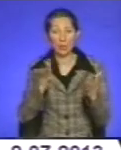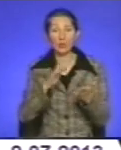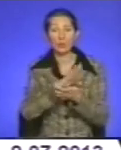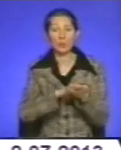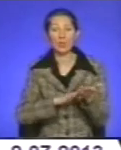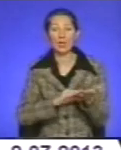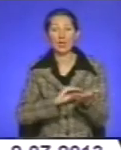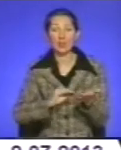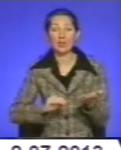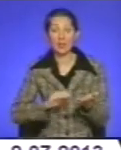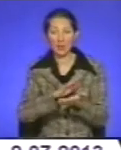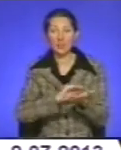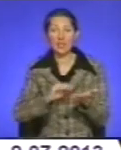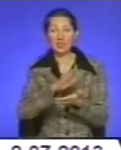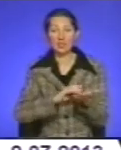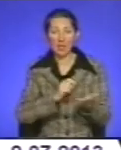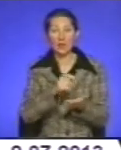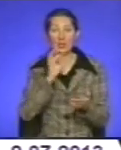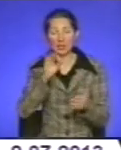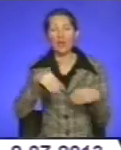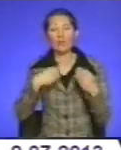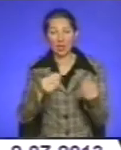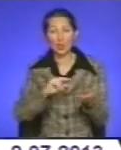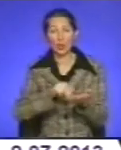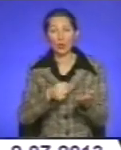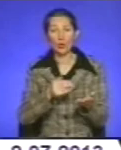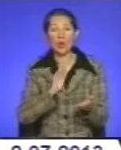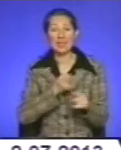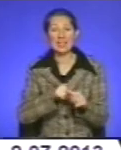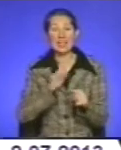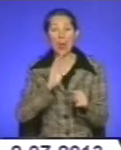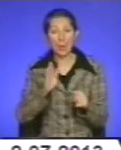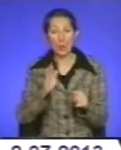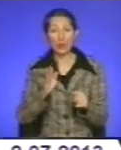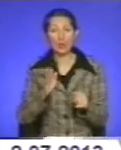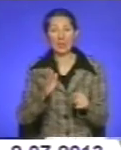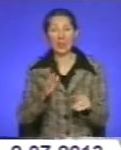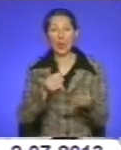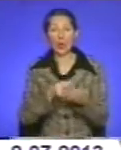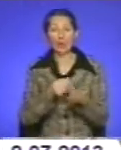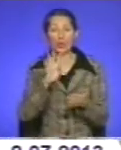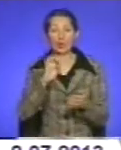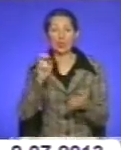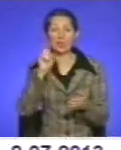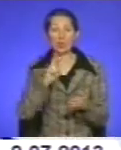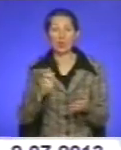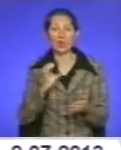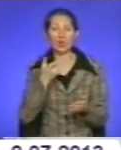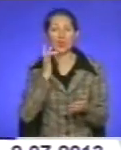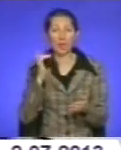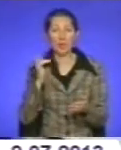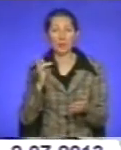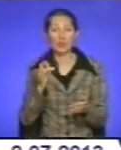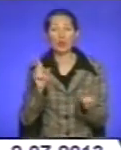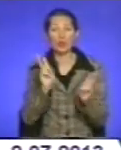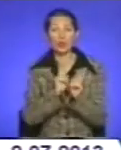це зазначила, що це буде коштувати 400 доларів США, тобто неправомірна вигода. Зустріч було призначено на наступний день.